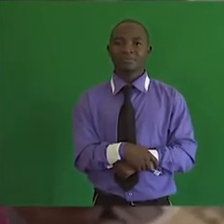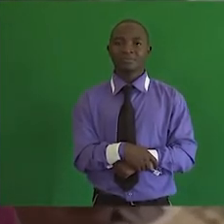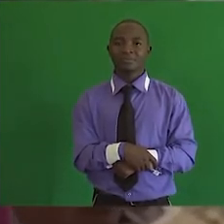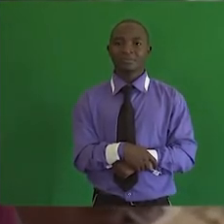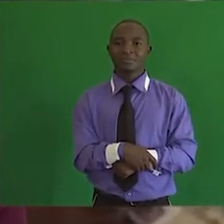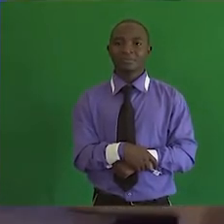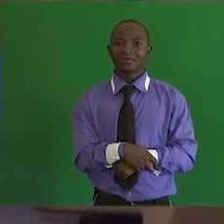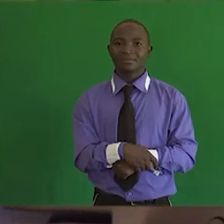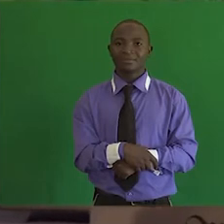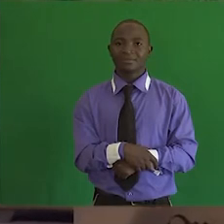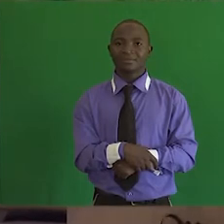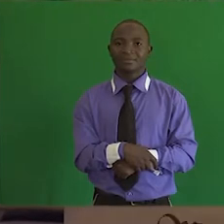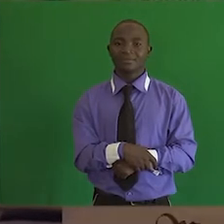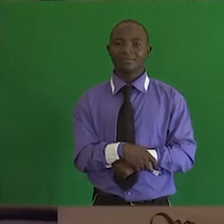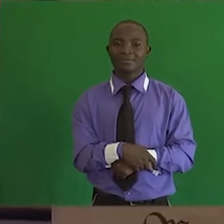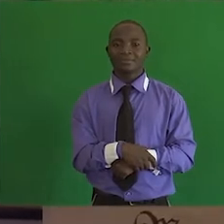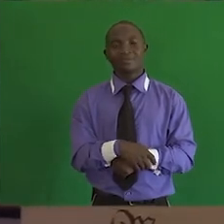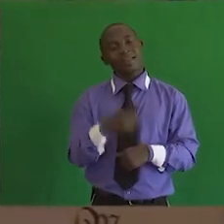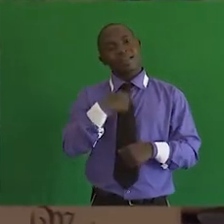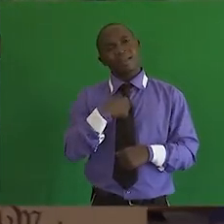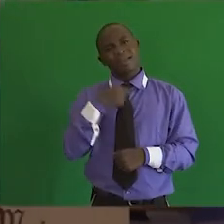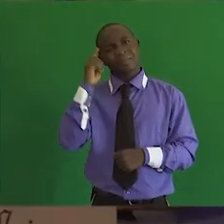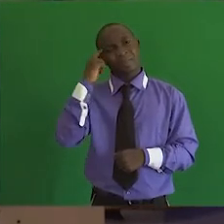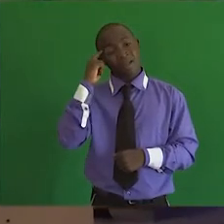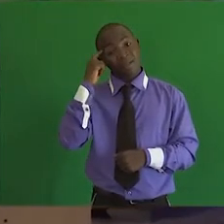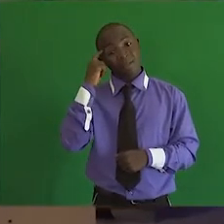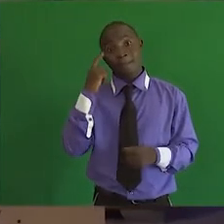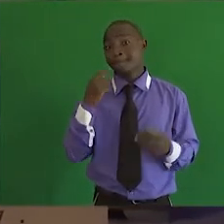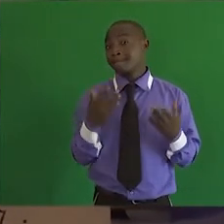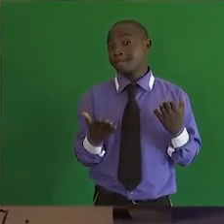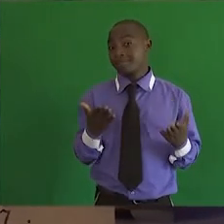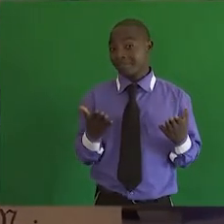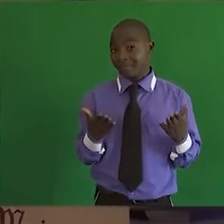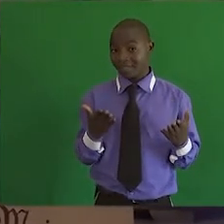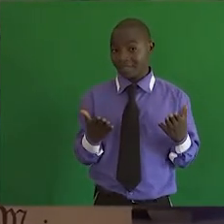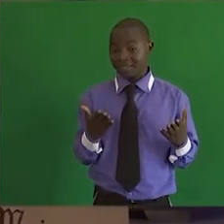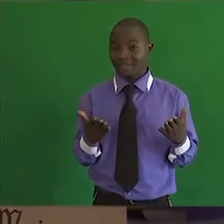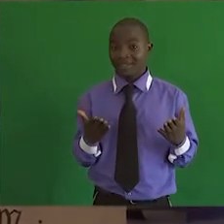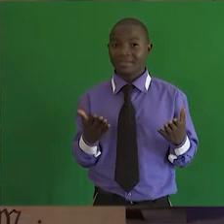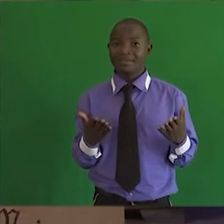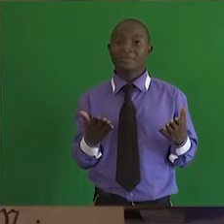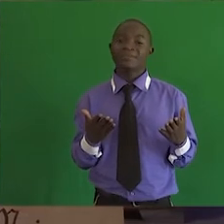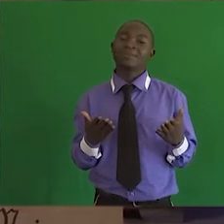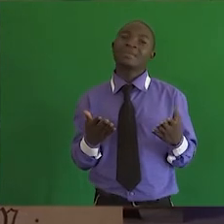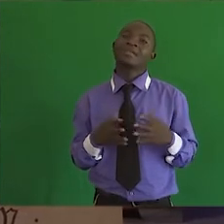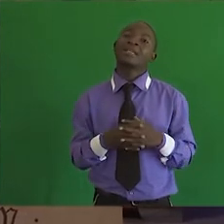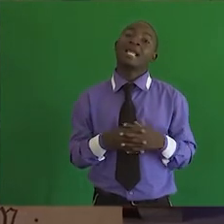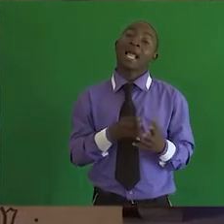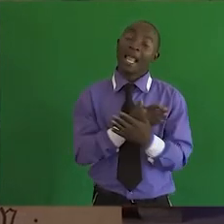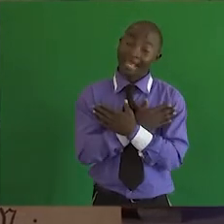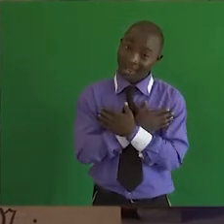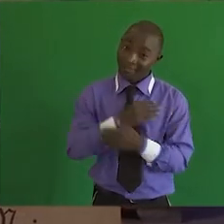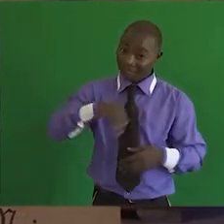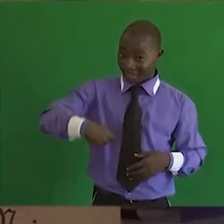so ndigarewo mumusha zvakafanira. Ndizvozvo isiri kuti ukamira uchiita zvakanaka vanodzingara vakakuziva